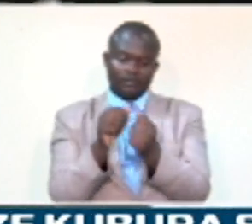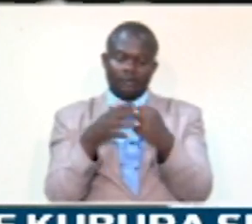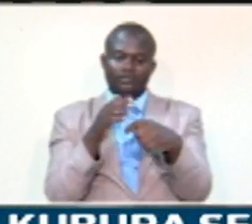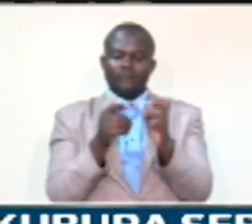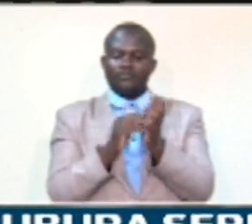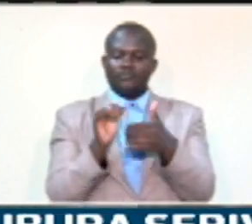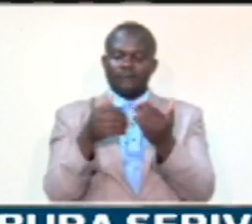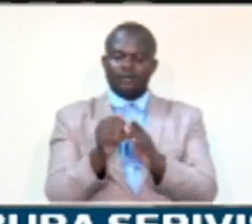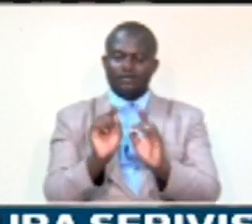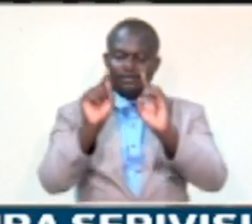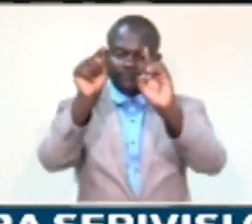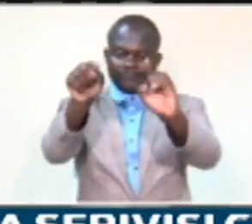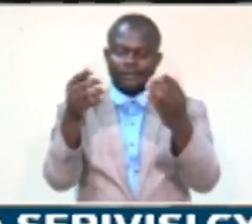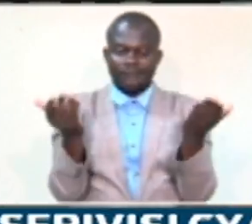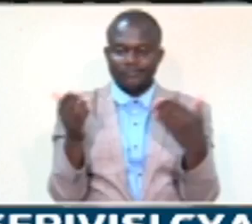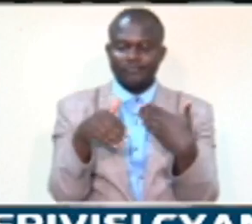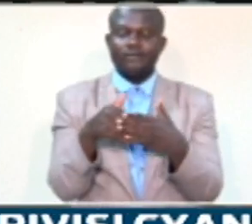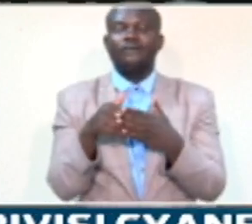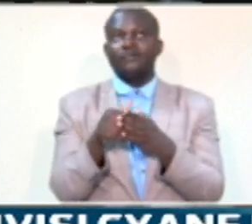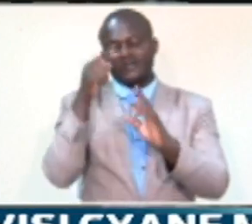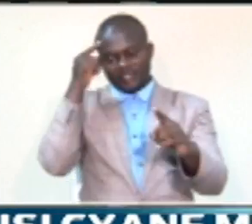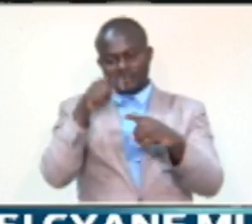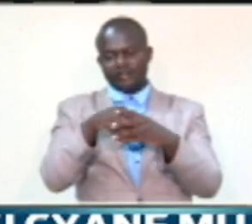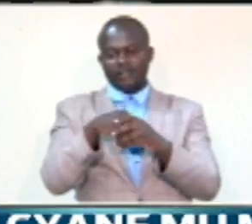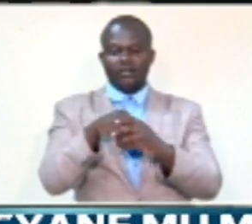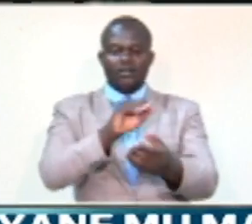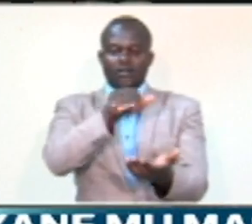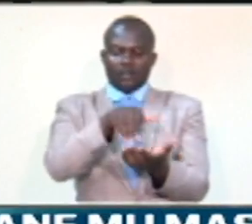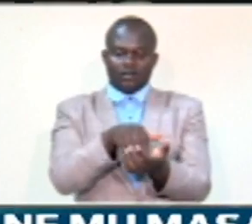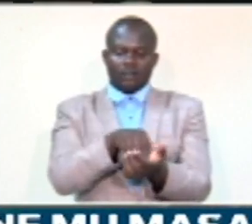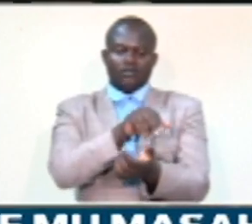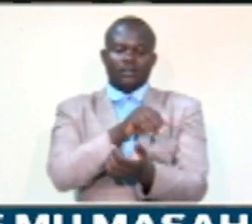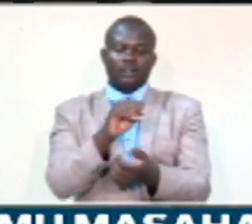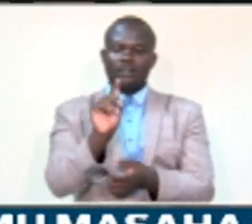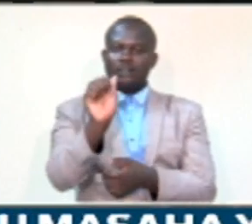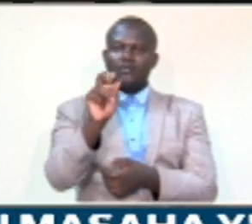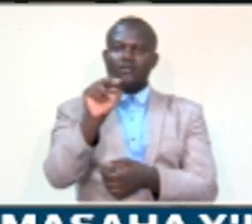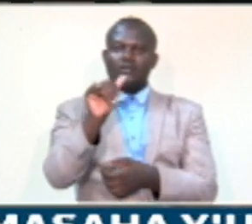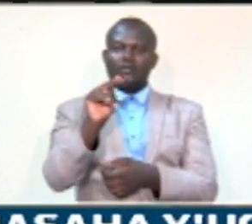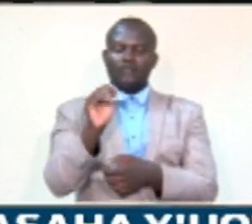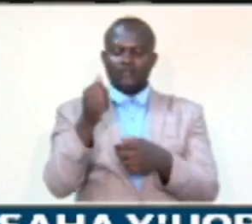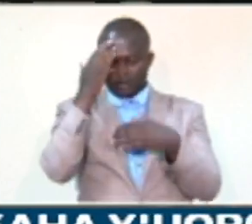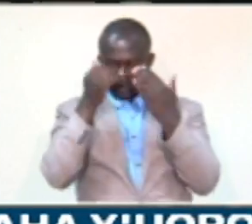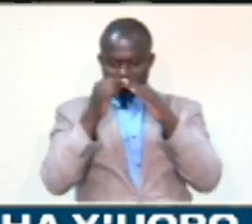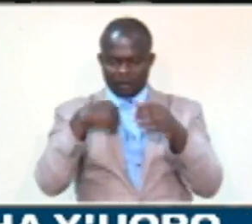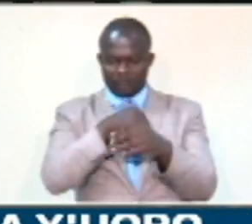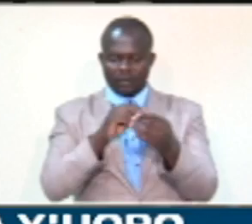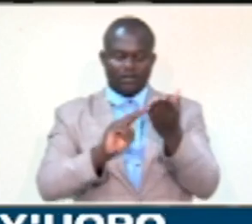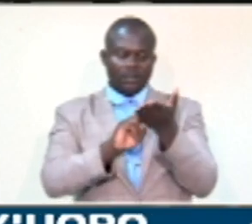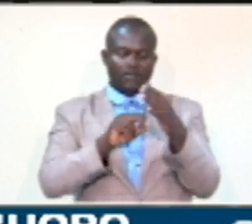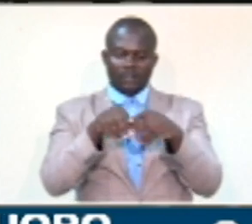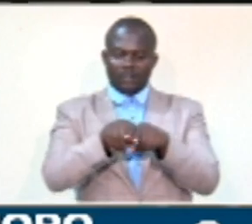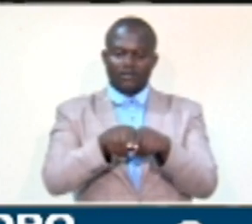aho tugana nuko dufite ikigo cya Kanyinya gisanzwe kizwi nk'uko twagikoreshaga nk'ikigo cyo kwita ku barwayi ba